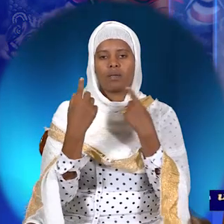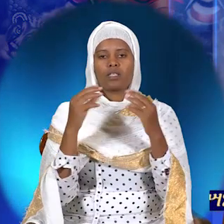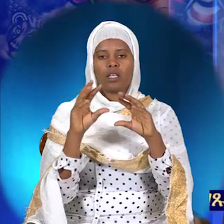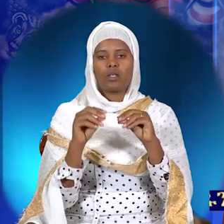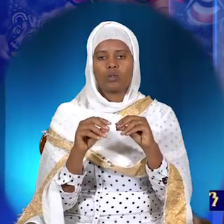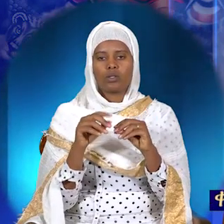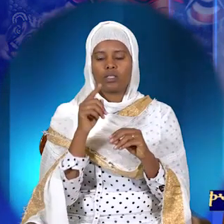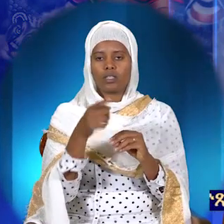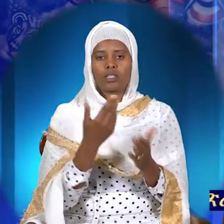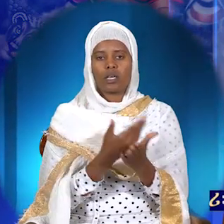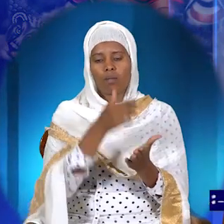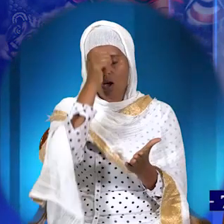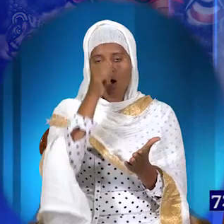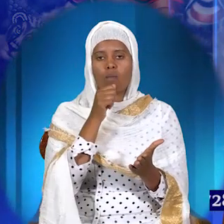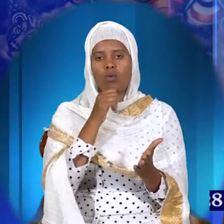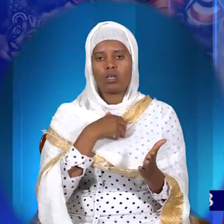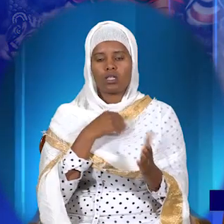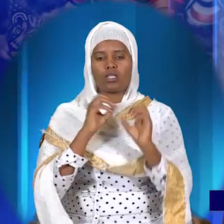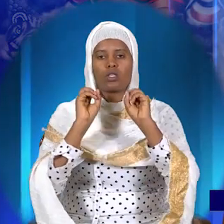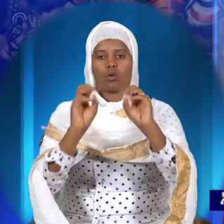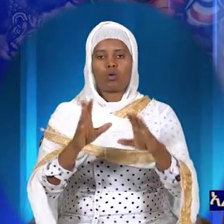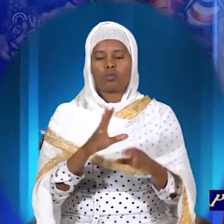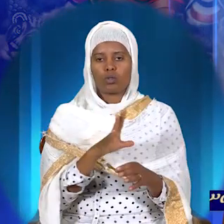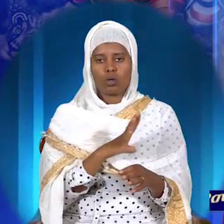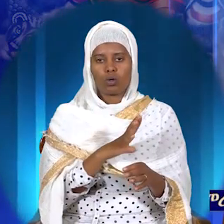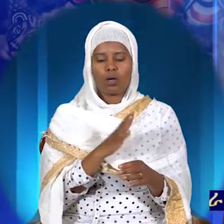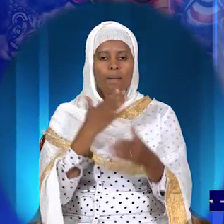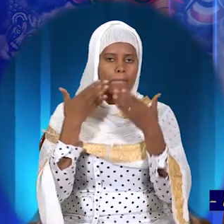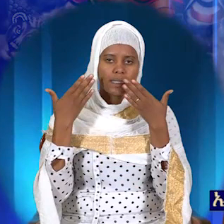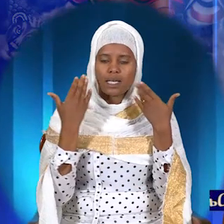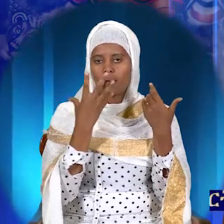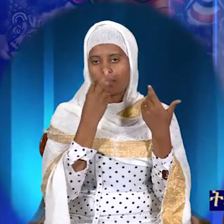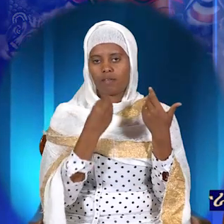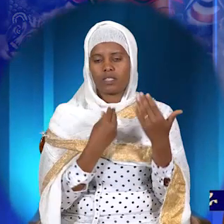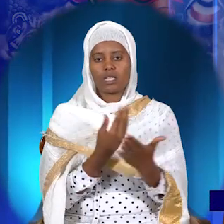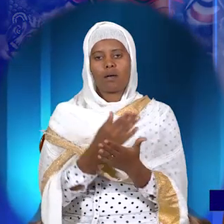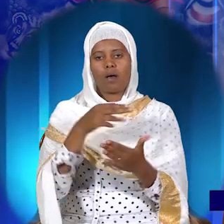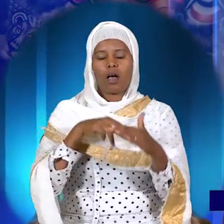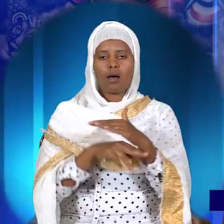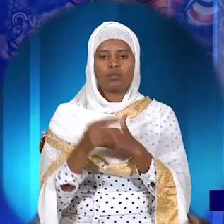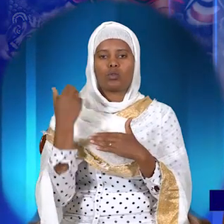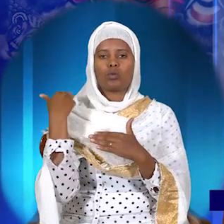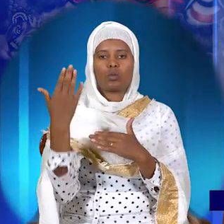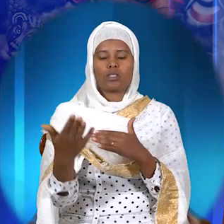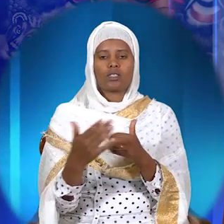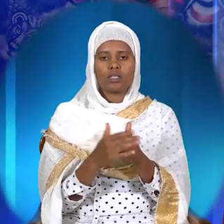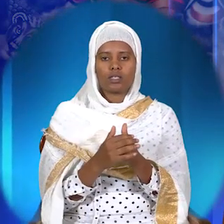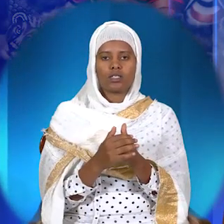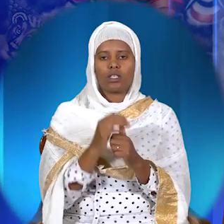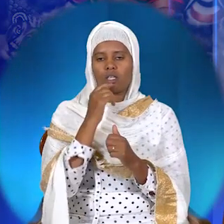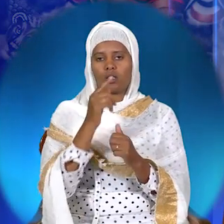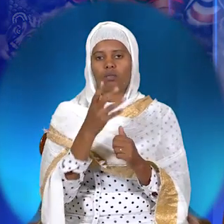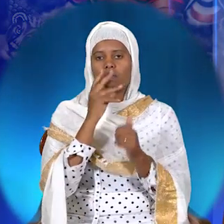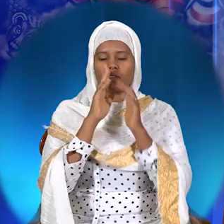እቲ ጥቕስ እንታይ ዝብል ዘሎ ነቲ ኣነ ካብ ኣቦይ ዝሰደልኩም መፀናንዒ መንፈስ ካብ ኣብ ዝወፅእ እቲ ቓል ካብ